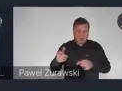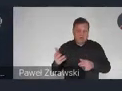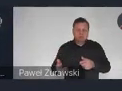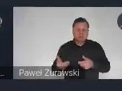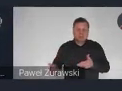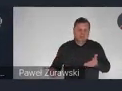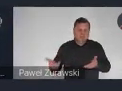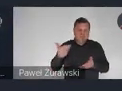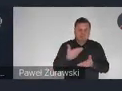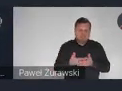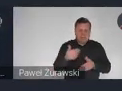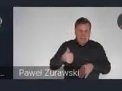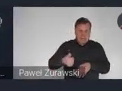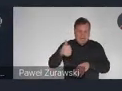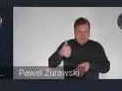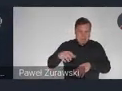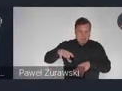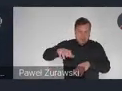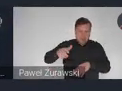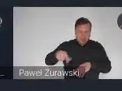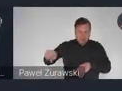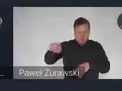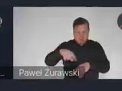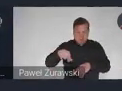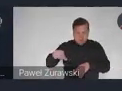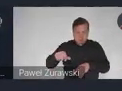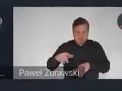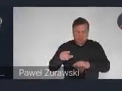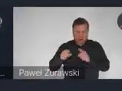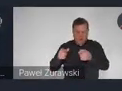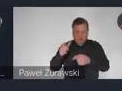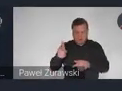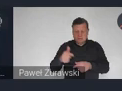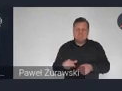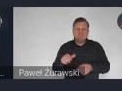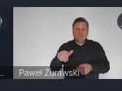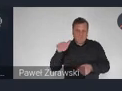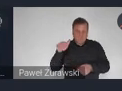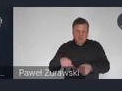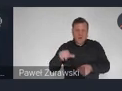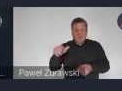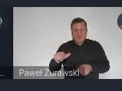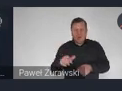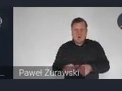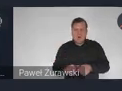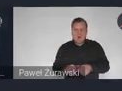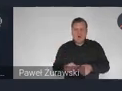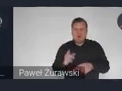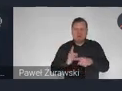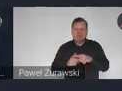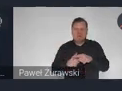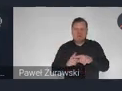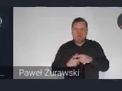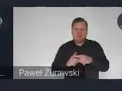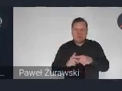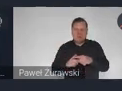jako lider grupy partnerskiej może być również członkiem nie więcej niż dwóch